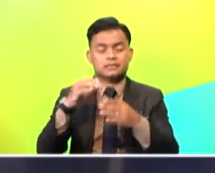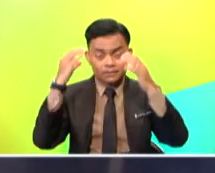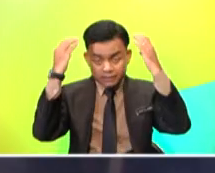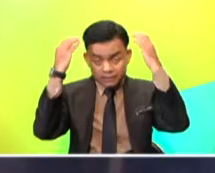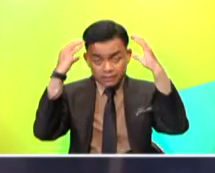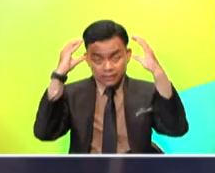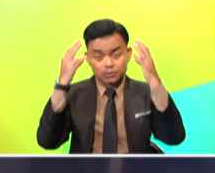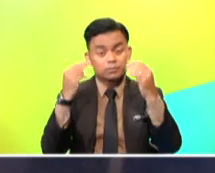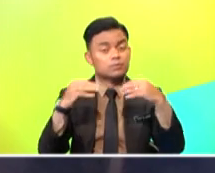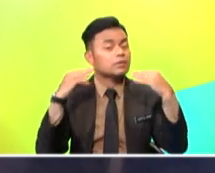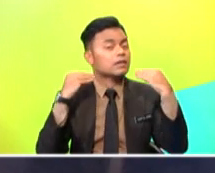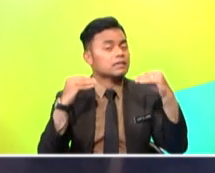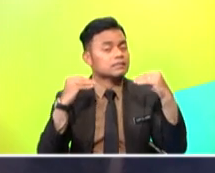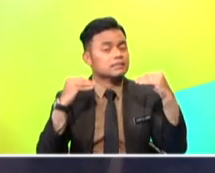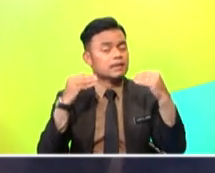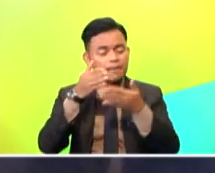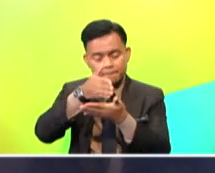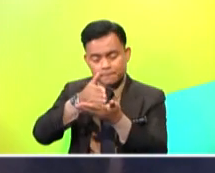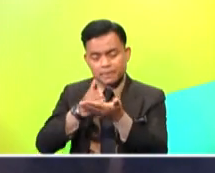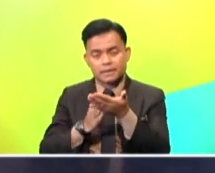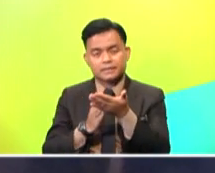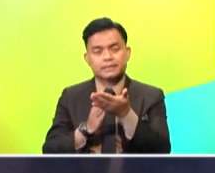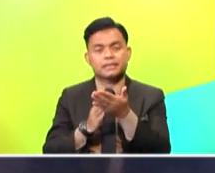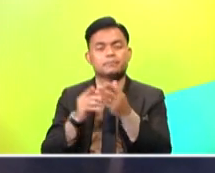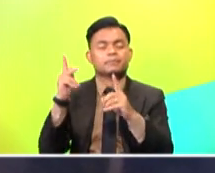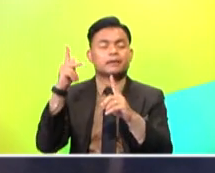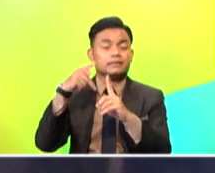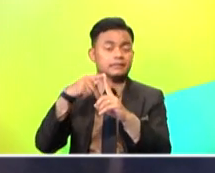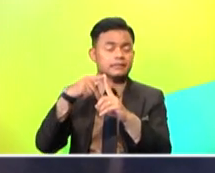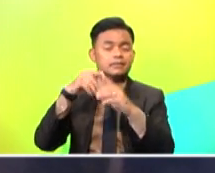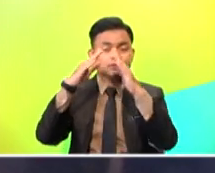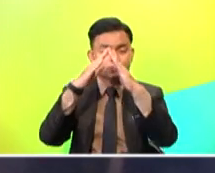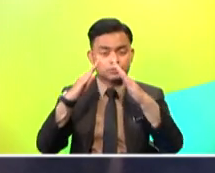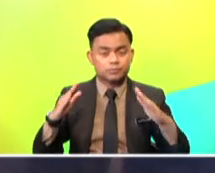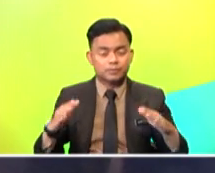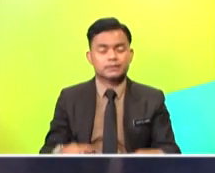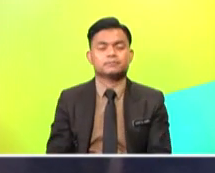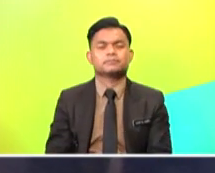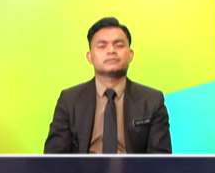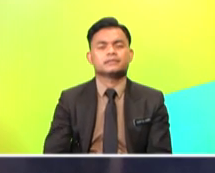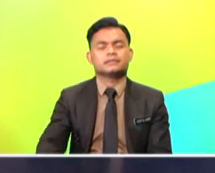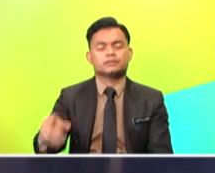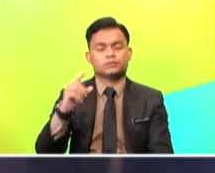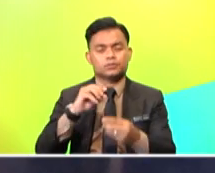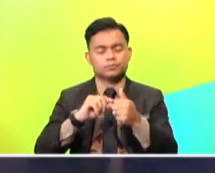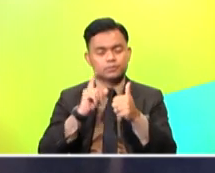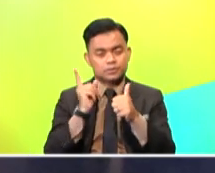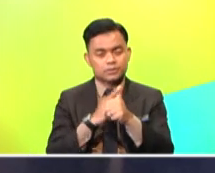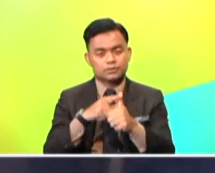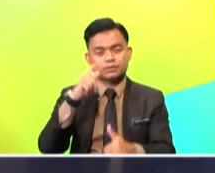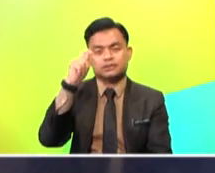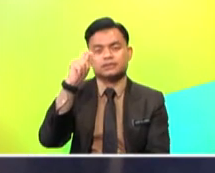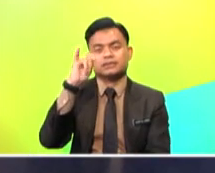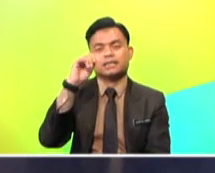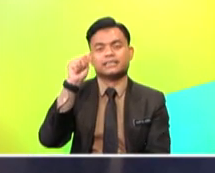pada rumah. Okey, jom kita mulakan cikgu. Okey, Fan. Tiang. Mana tiang, Fan? Tiang dekat